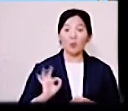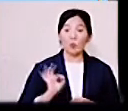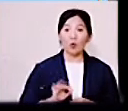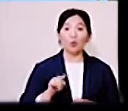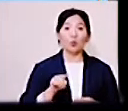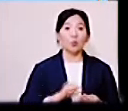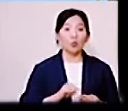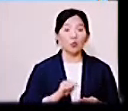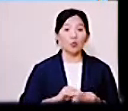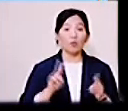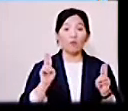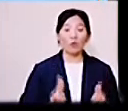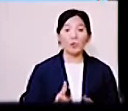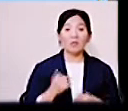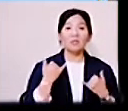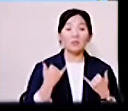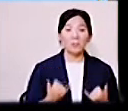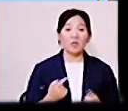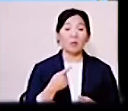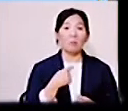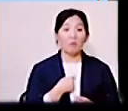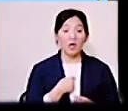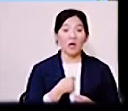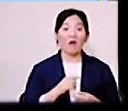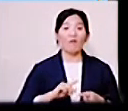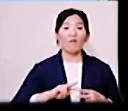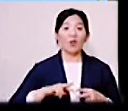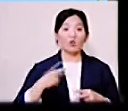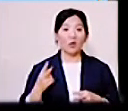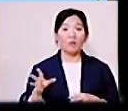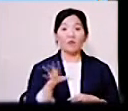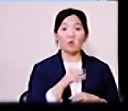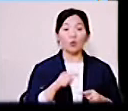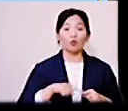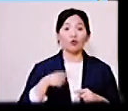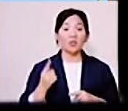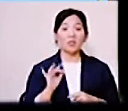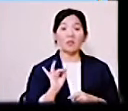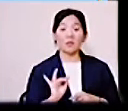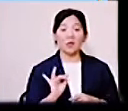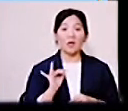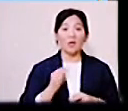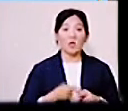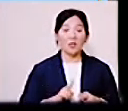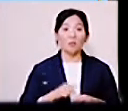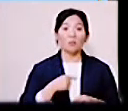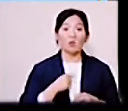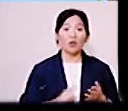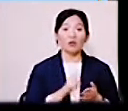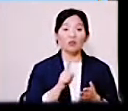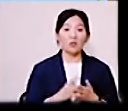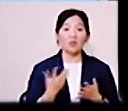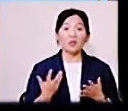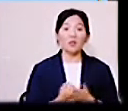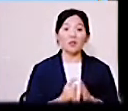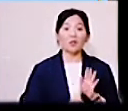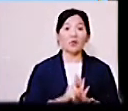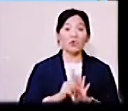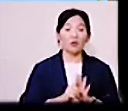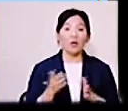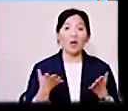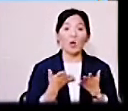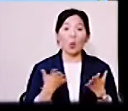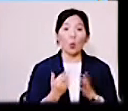же формулу, но теперь мы выражаем все через «и». То есть мы должны найти сначала,